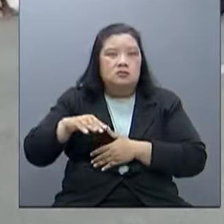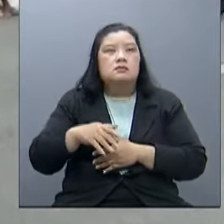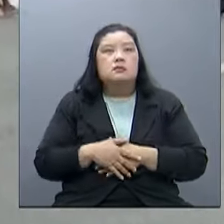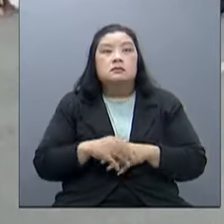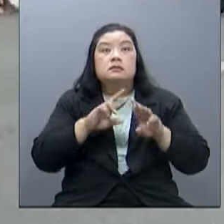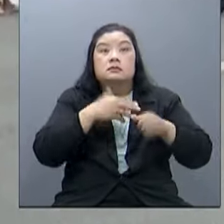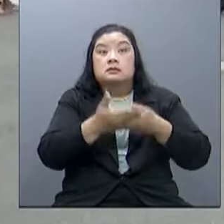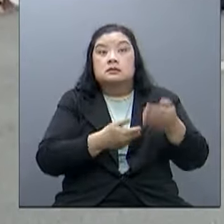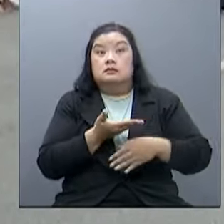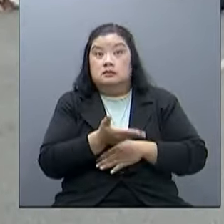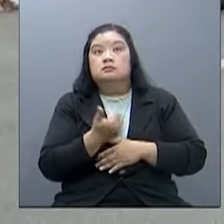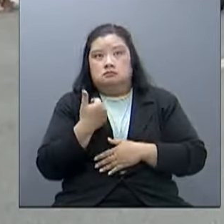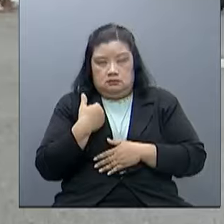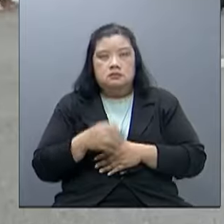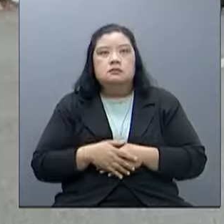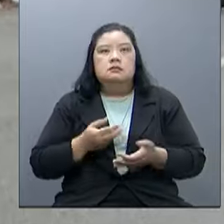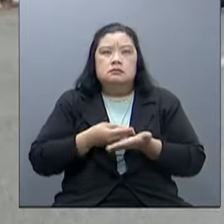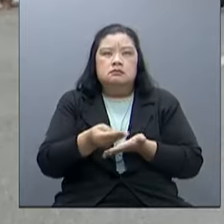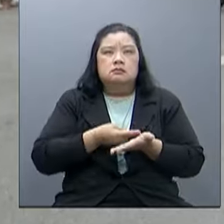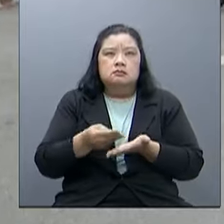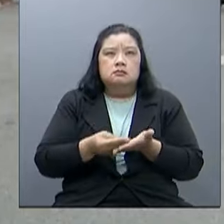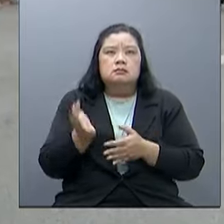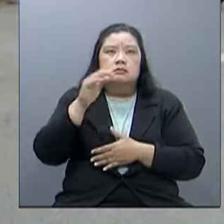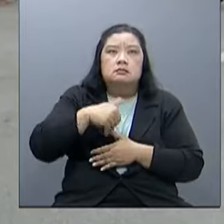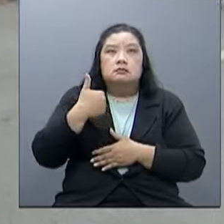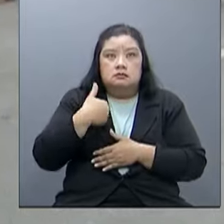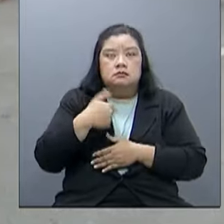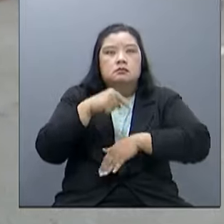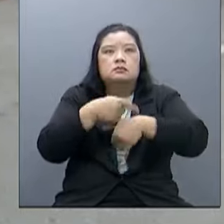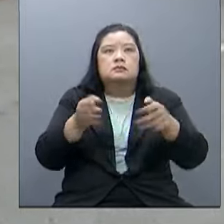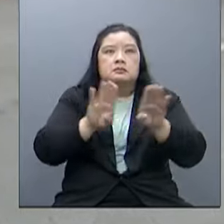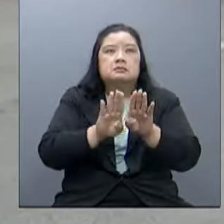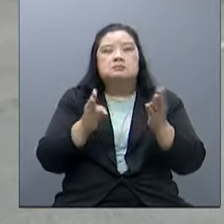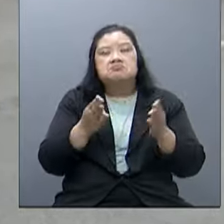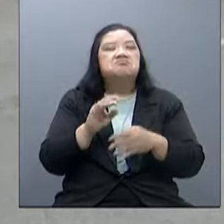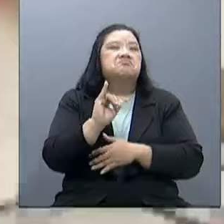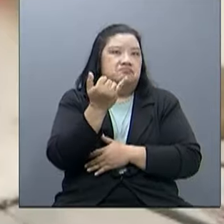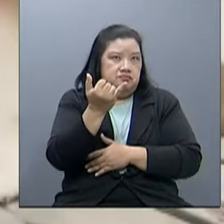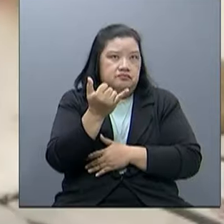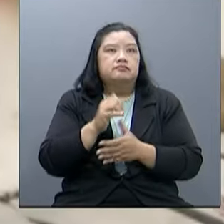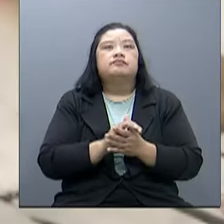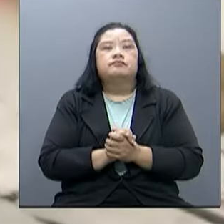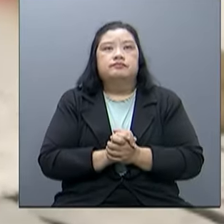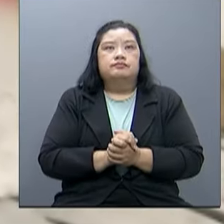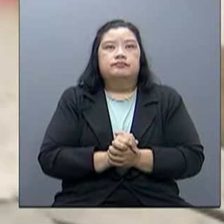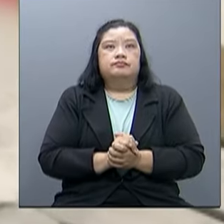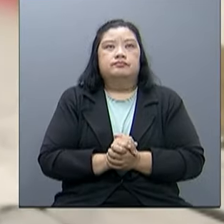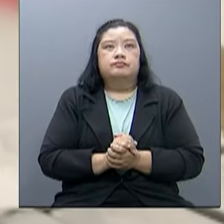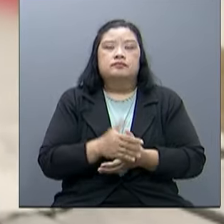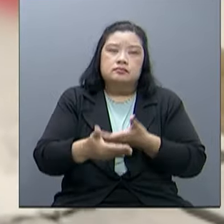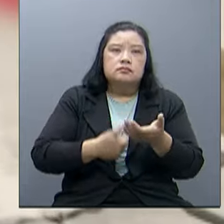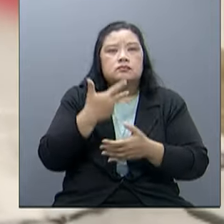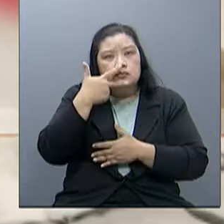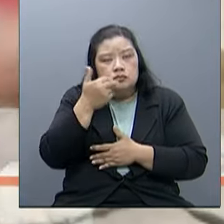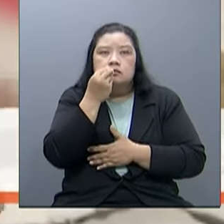นี้มีลูกค้าเข้ามาอุดหนุนตลอดทำให้เปิดปิดไม่เป็นเวลาค่ะ ขายเบียร์ขายขนมอะ